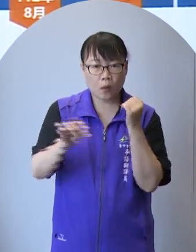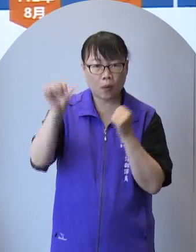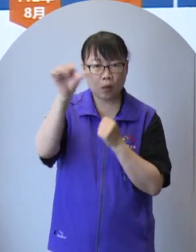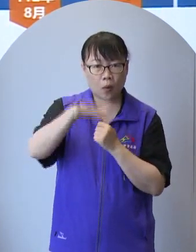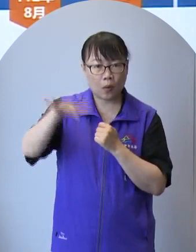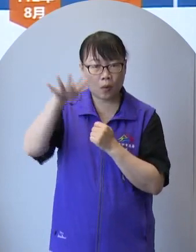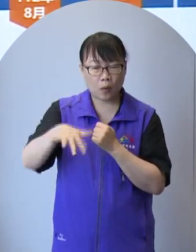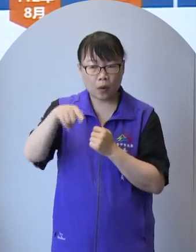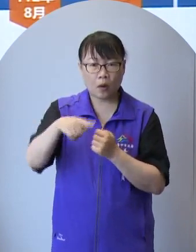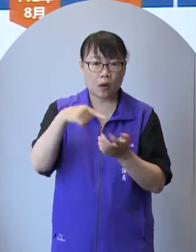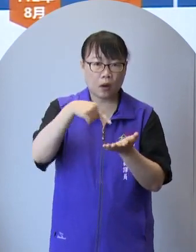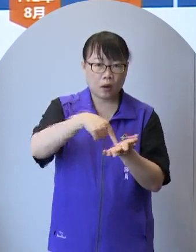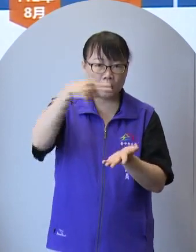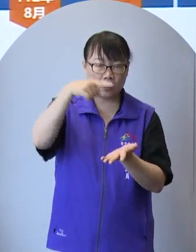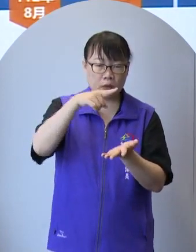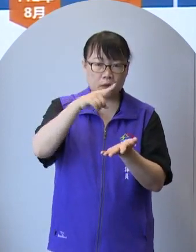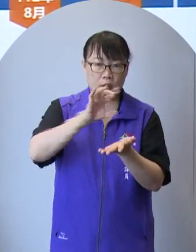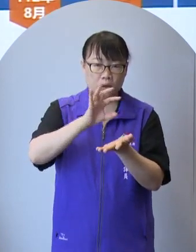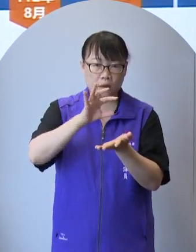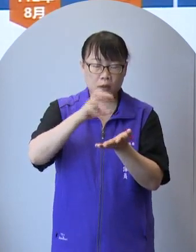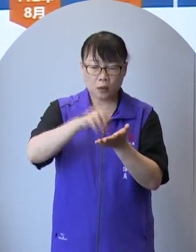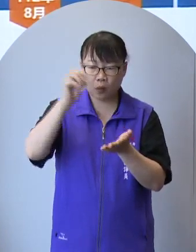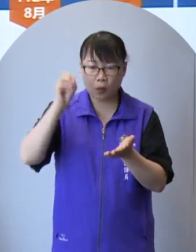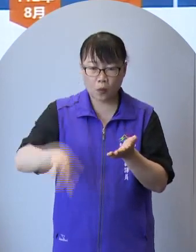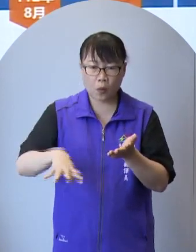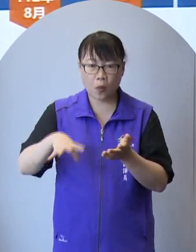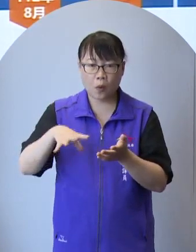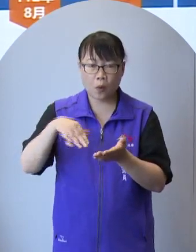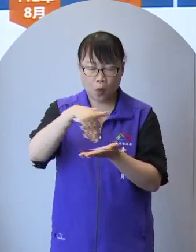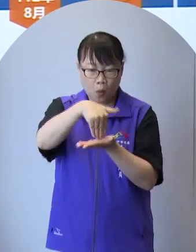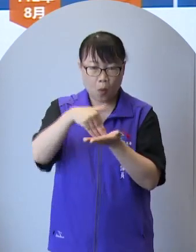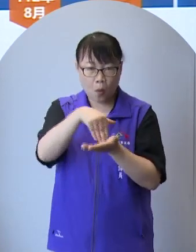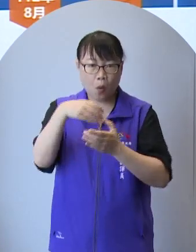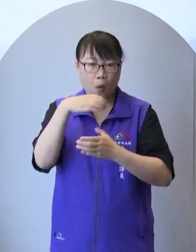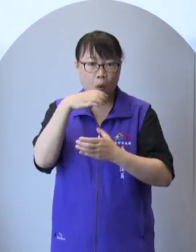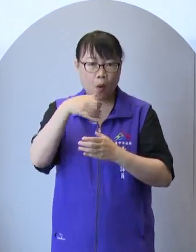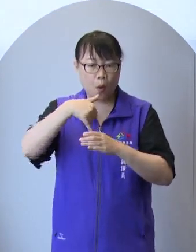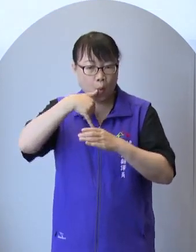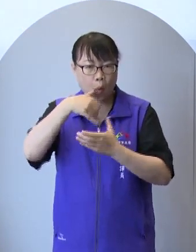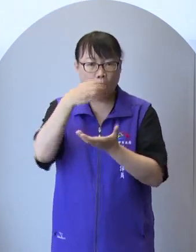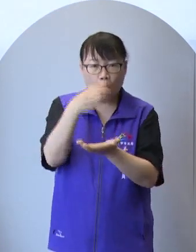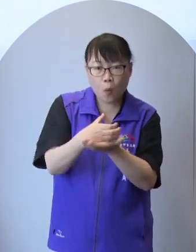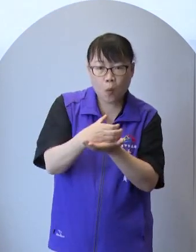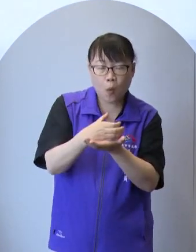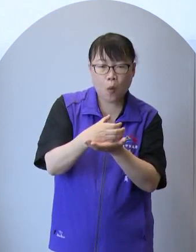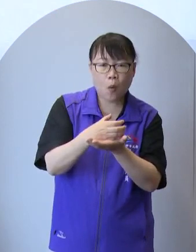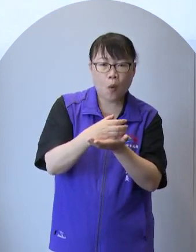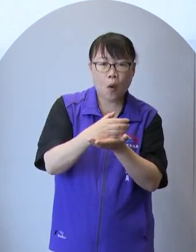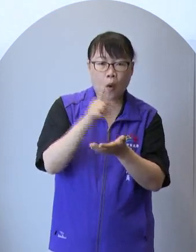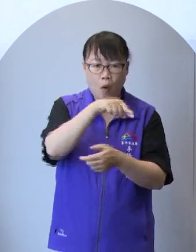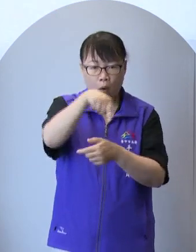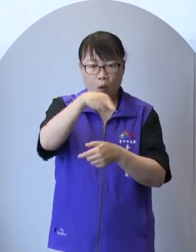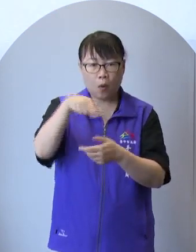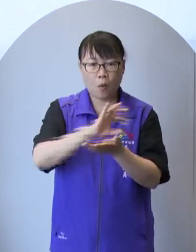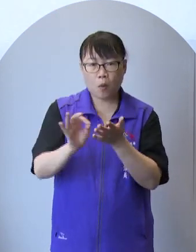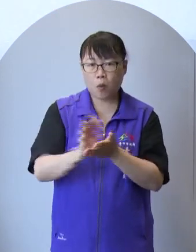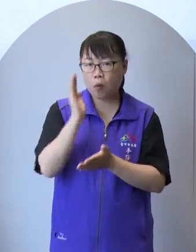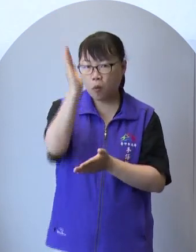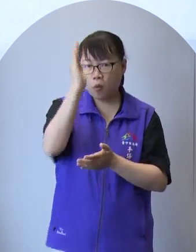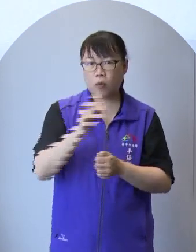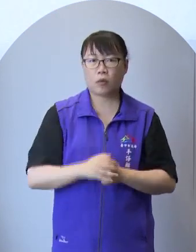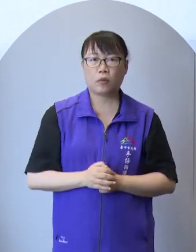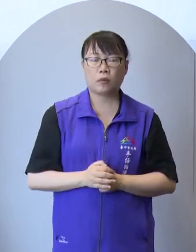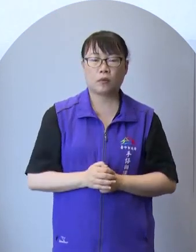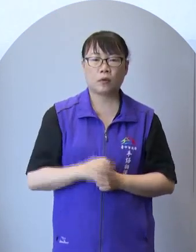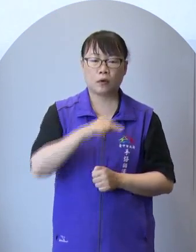使用一次用的塑胶饮料杯。好，一次用的塑胶饮料杯。那我们把几个重要的历程给大家参考。那第一页这